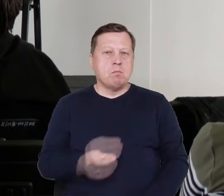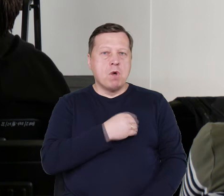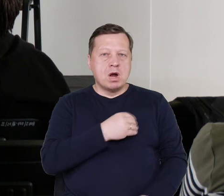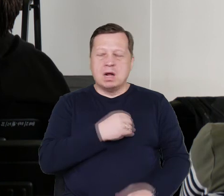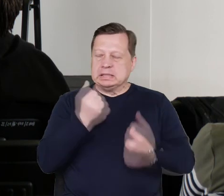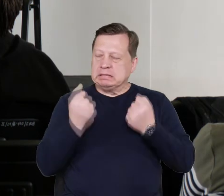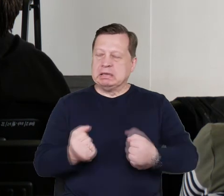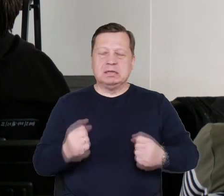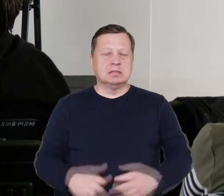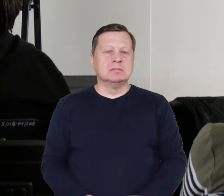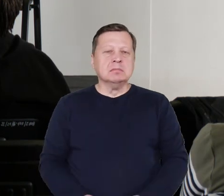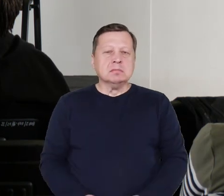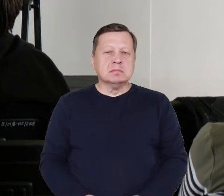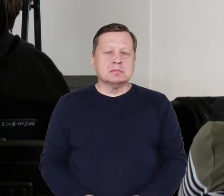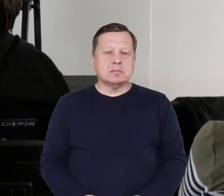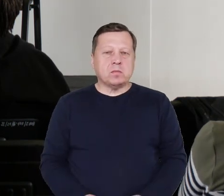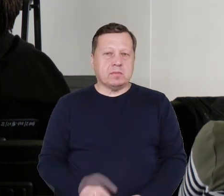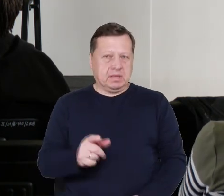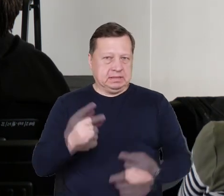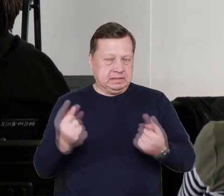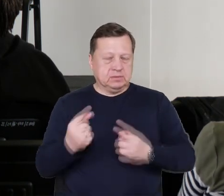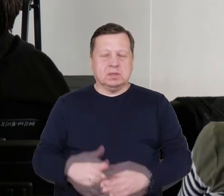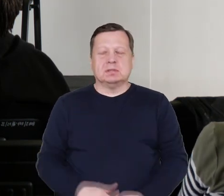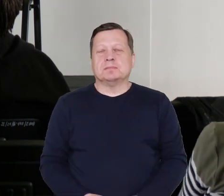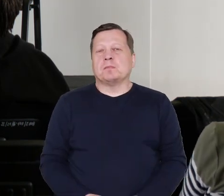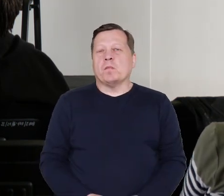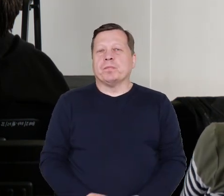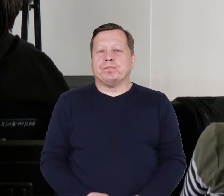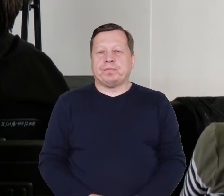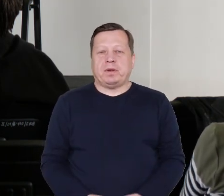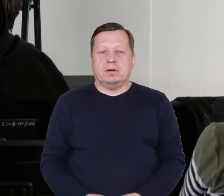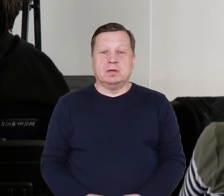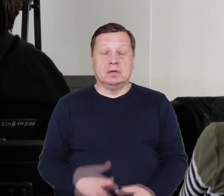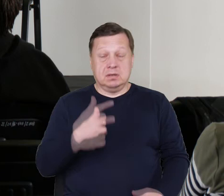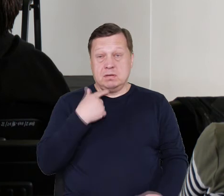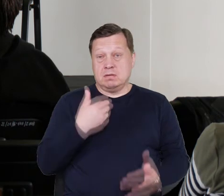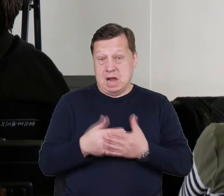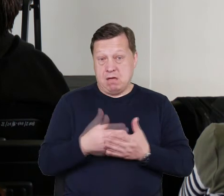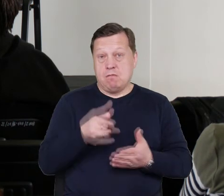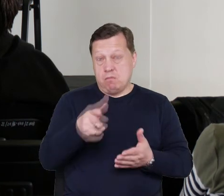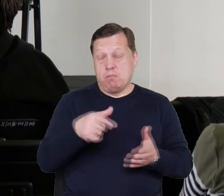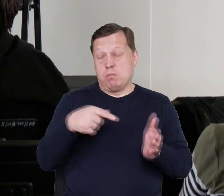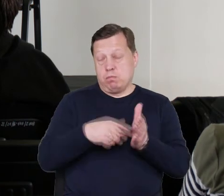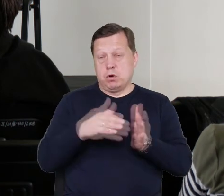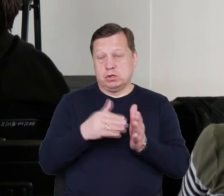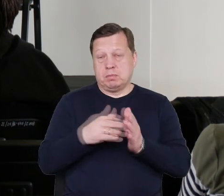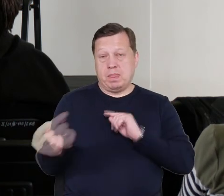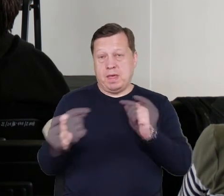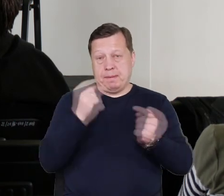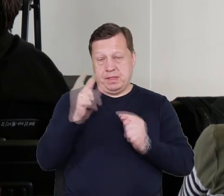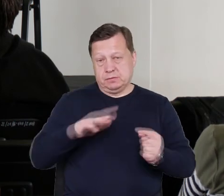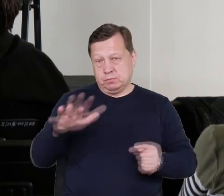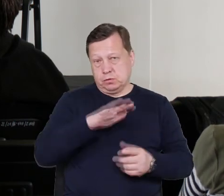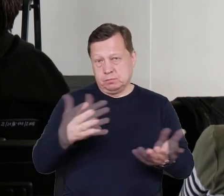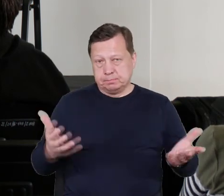i to jest to co nam potrzeba debaty publicznej bo to tak każdy stare pewnie o tym pomyślicie w